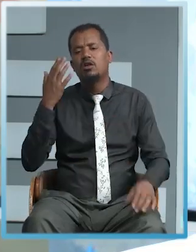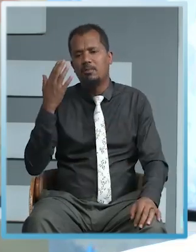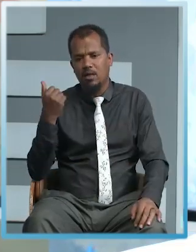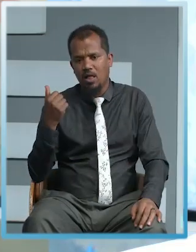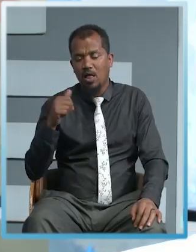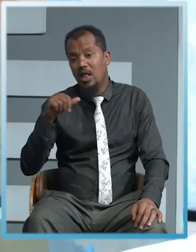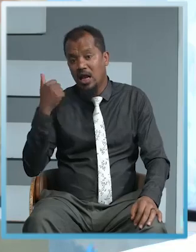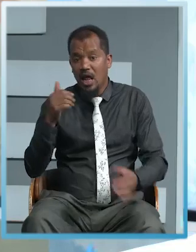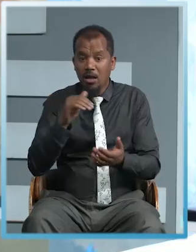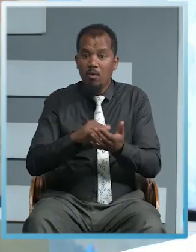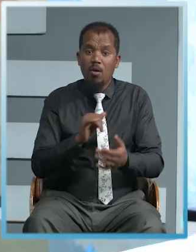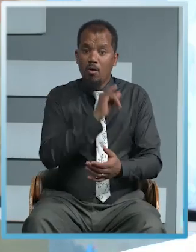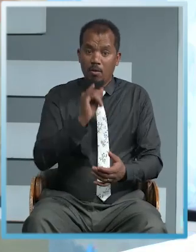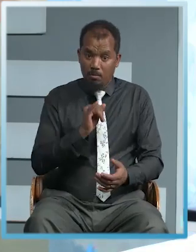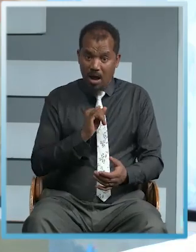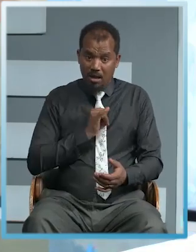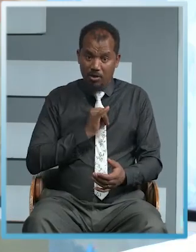ነው። ሌላ ደግሞ ባለቤቱ